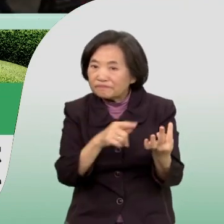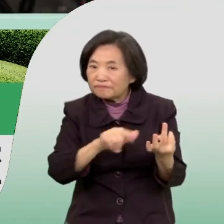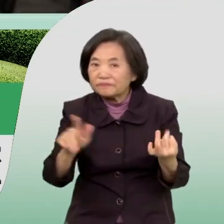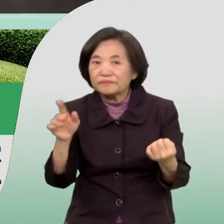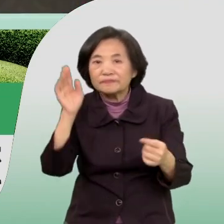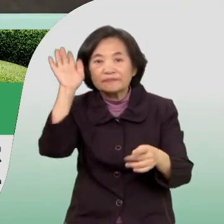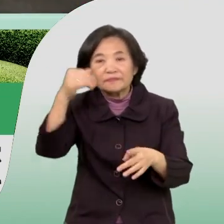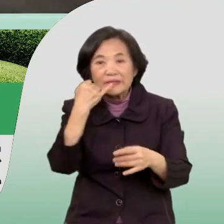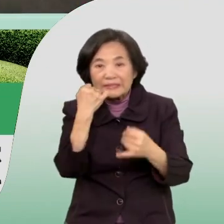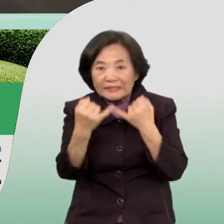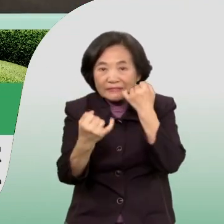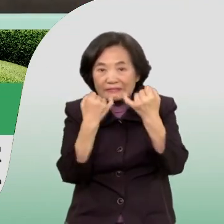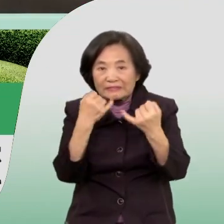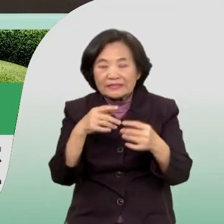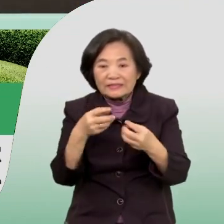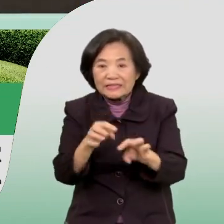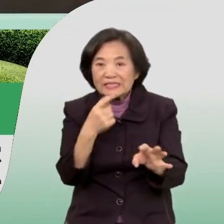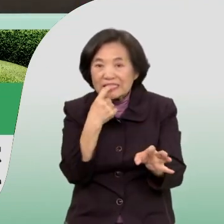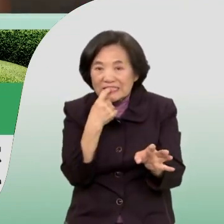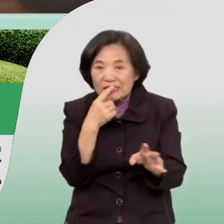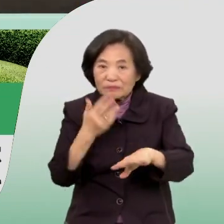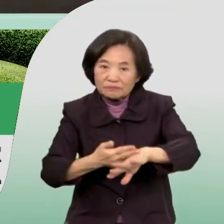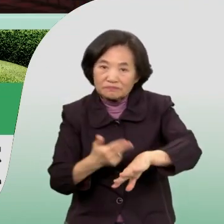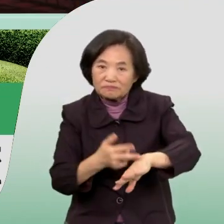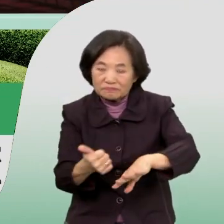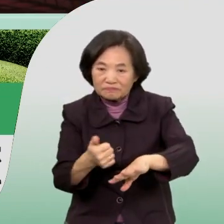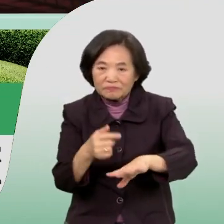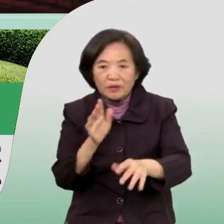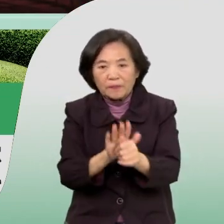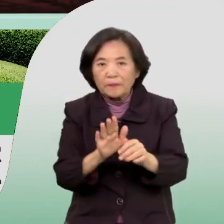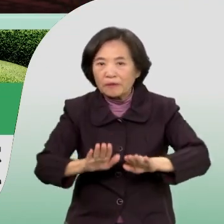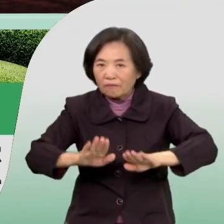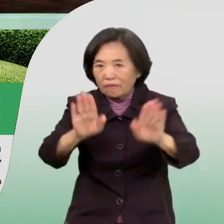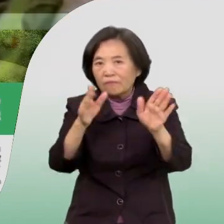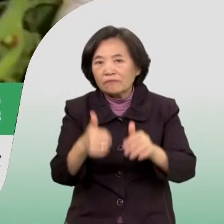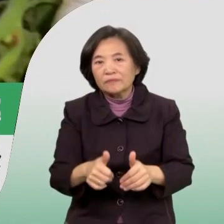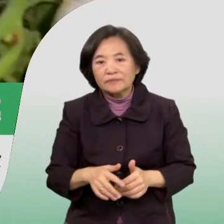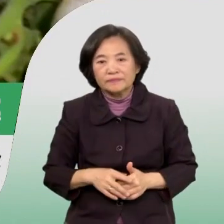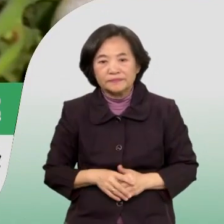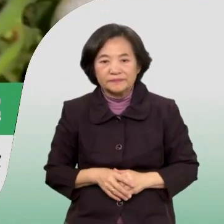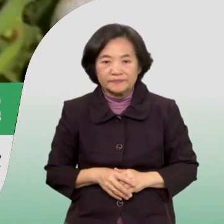对未来参事轮拍料到生技发展有信心。